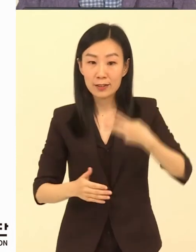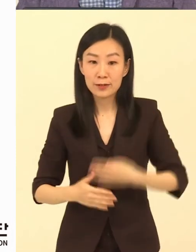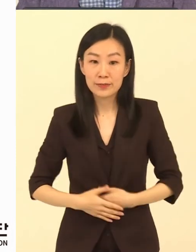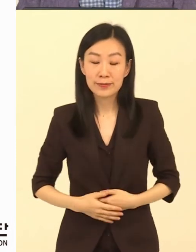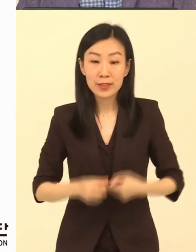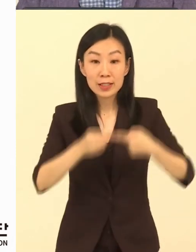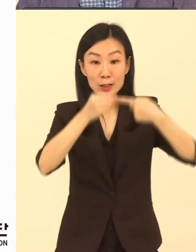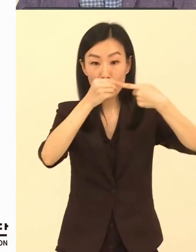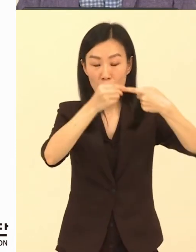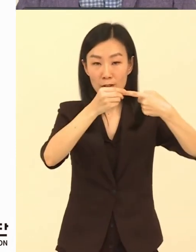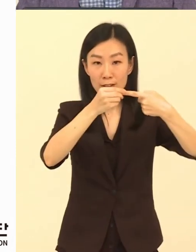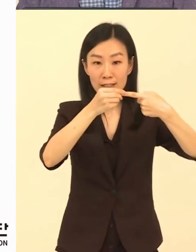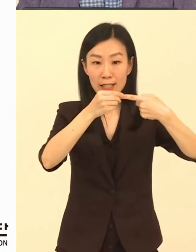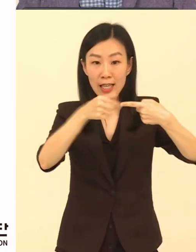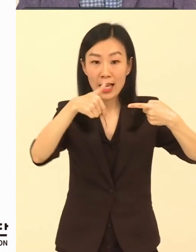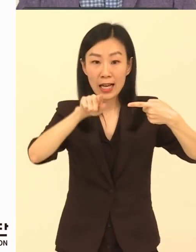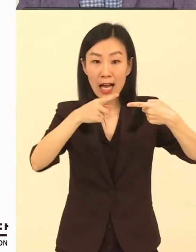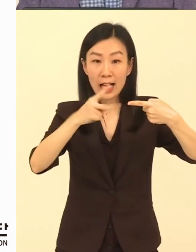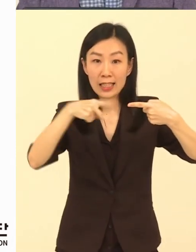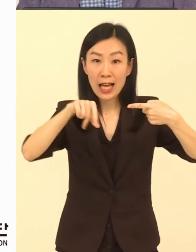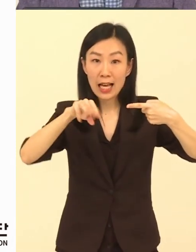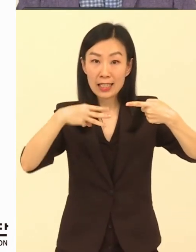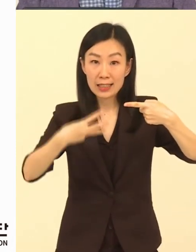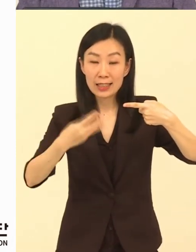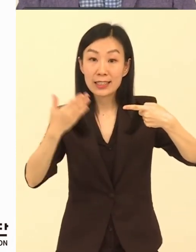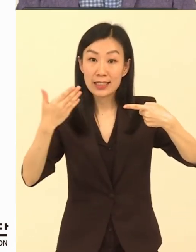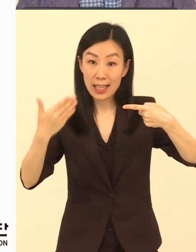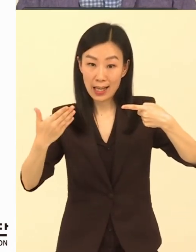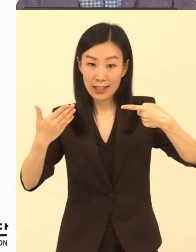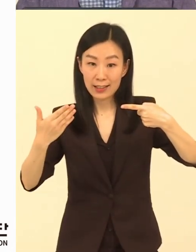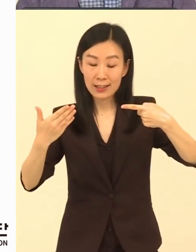첫 번째, 가다실 9은